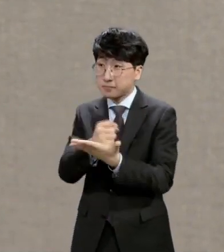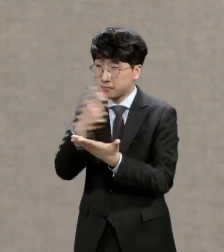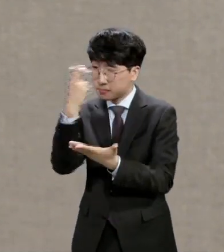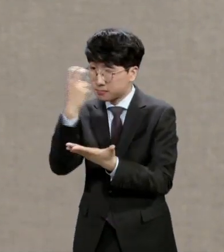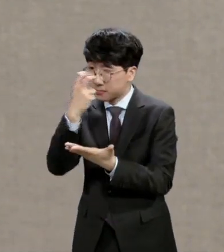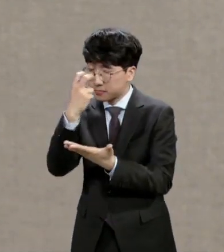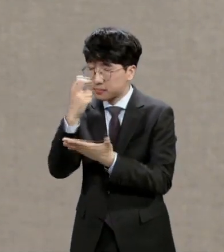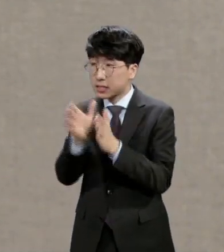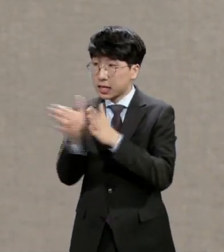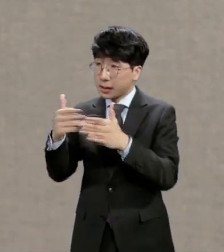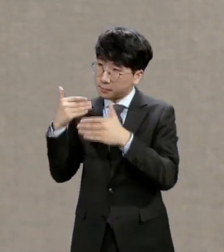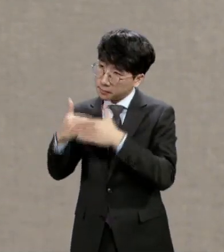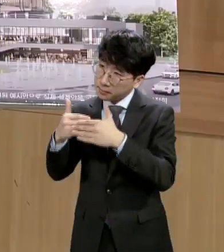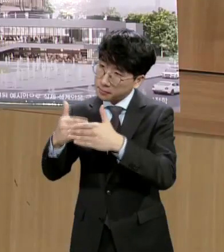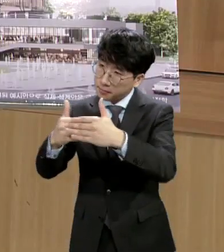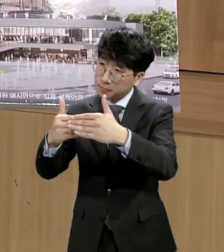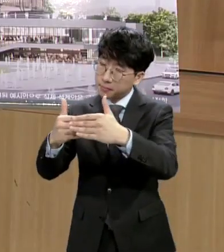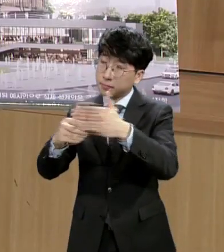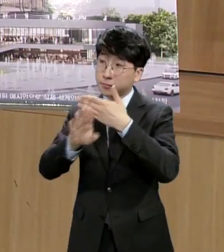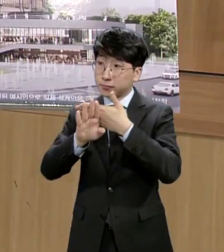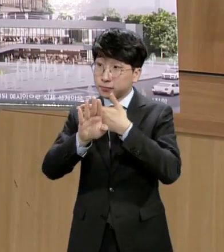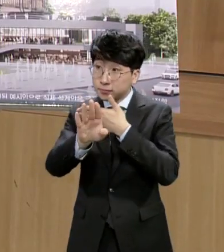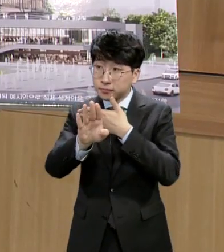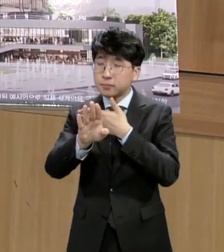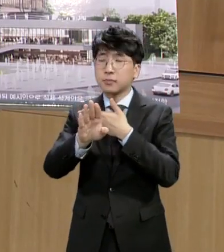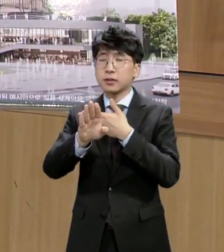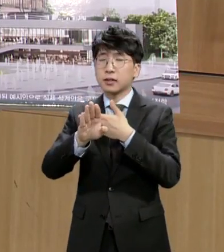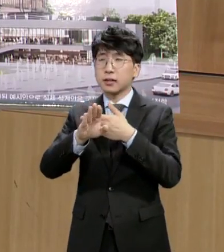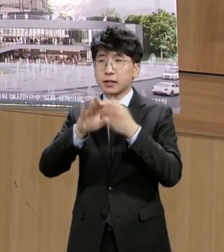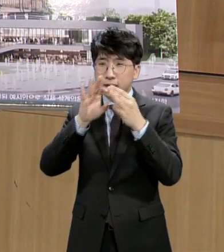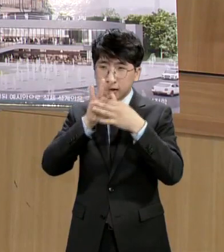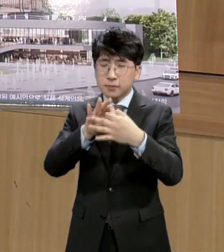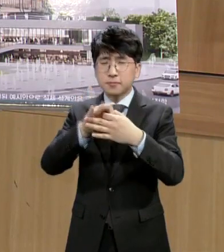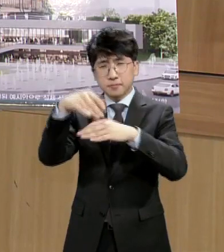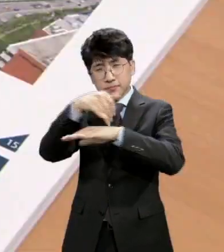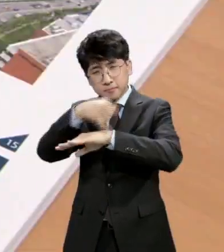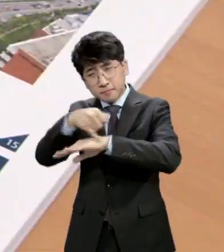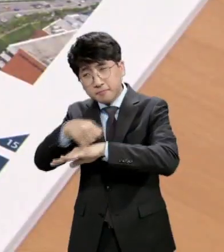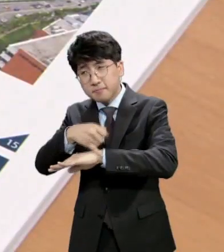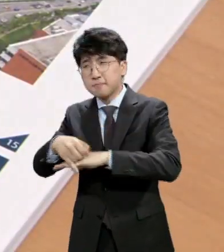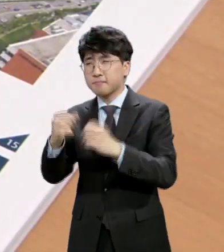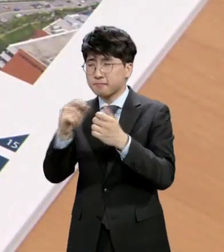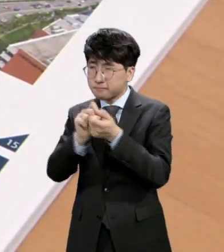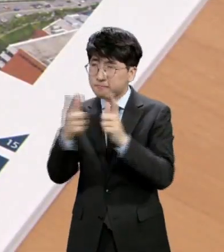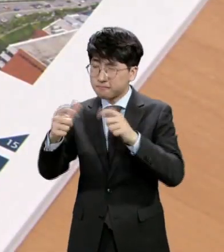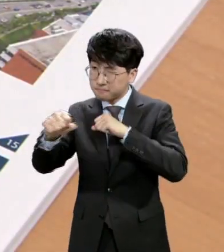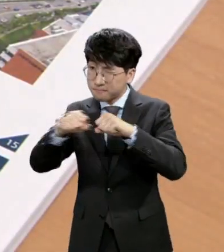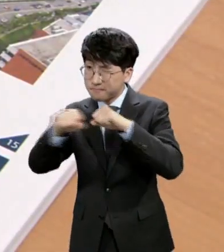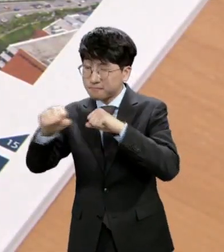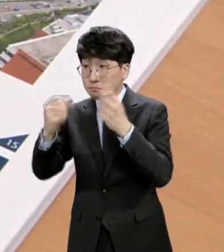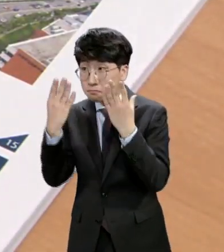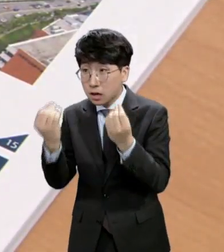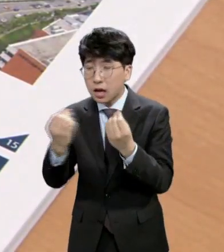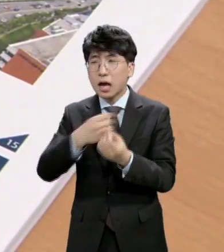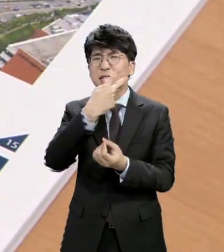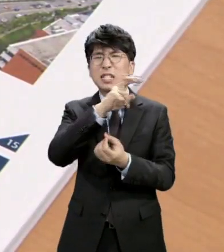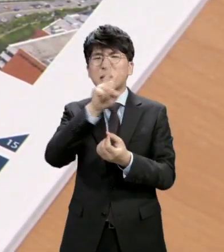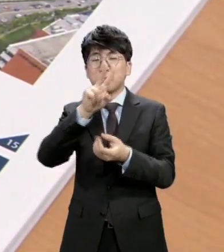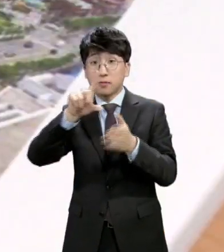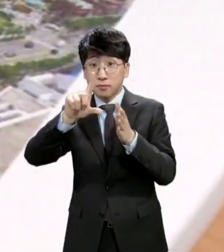시작으로 2021년 중앙투자심사와 국제설계공모를 거쳐 2022년 착공,